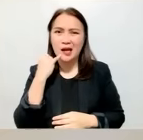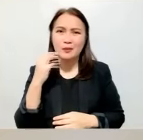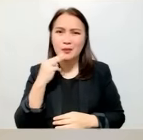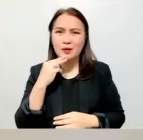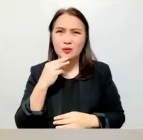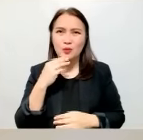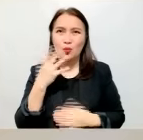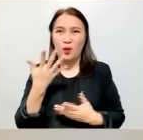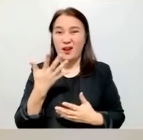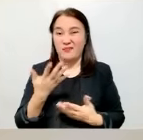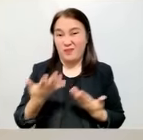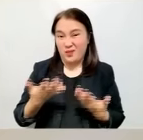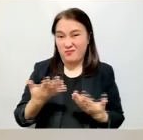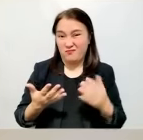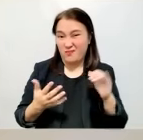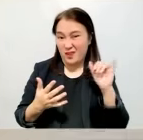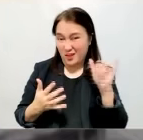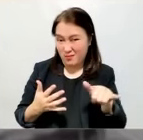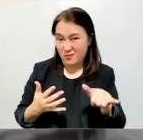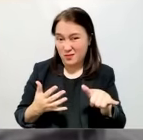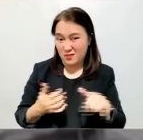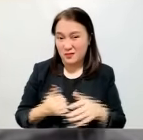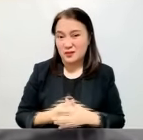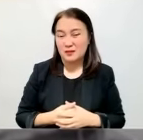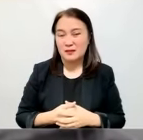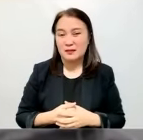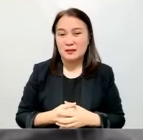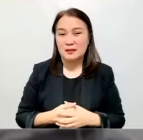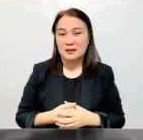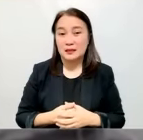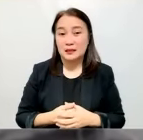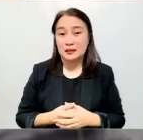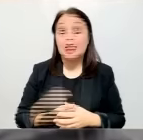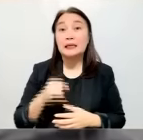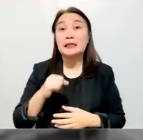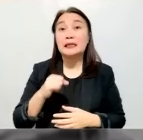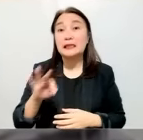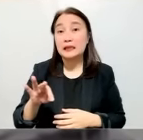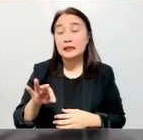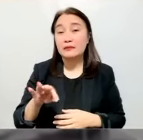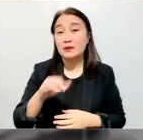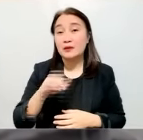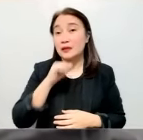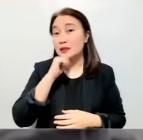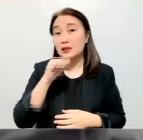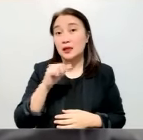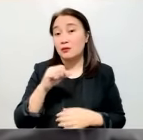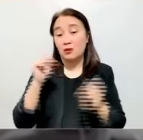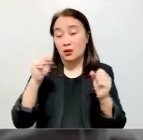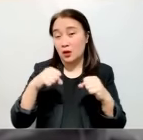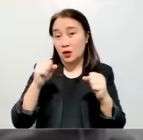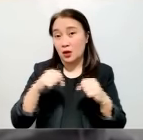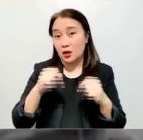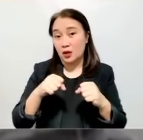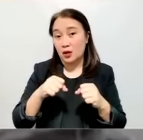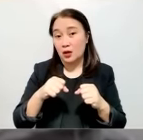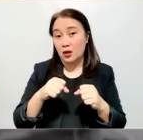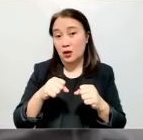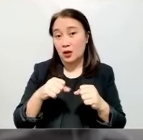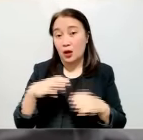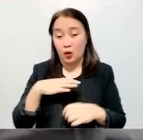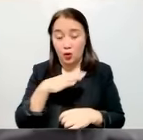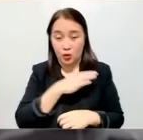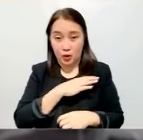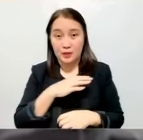siya sa bicam conference ko. Kung hindi po kayo sumasang-ayon sa bicameral report na ipinasa po sa